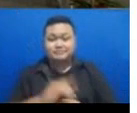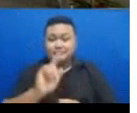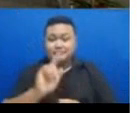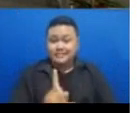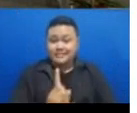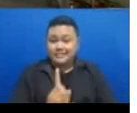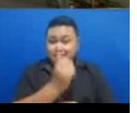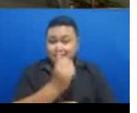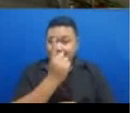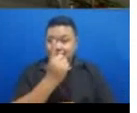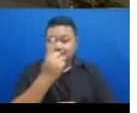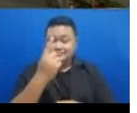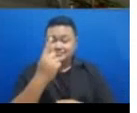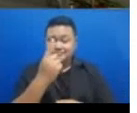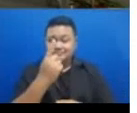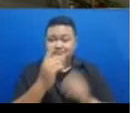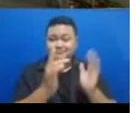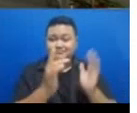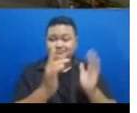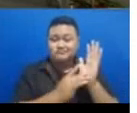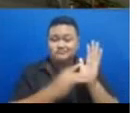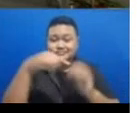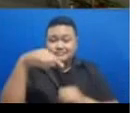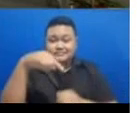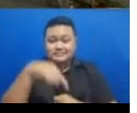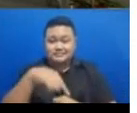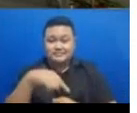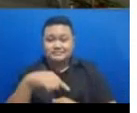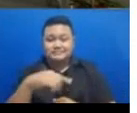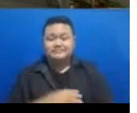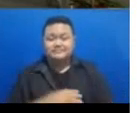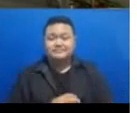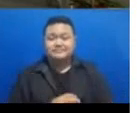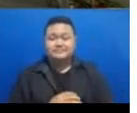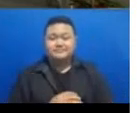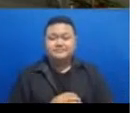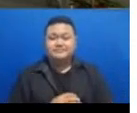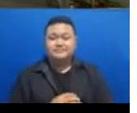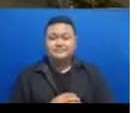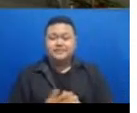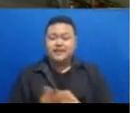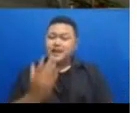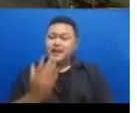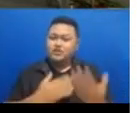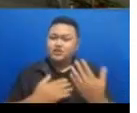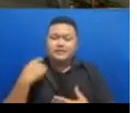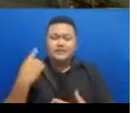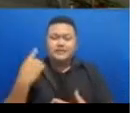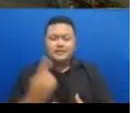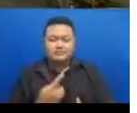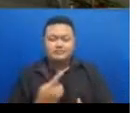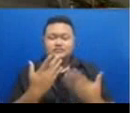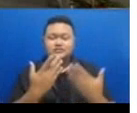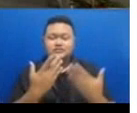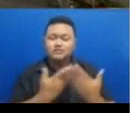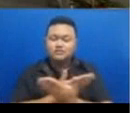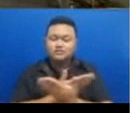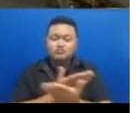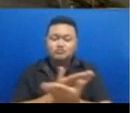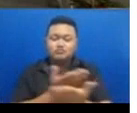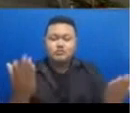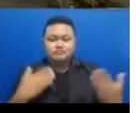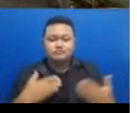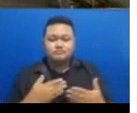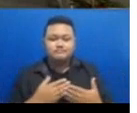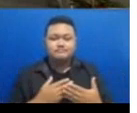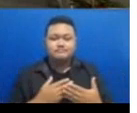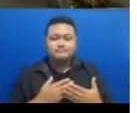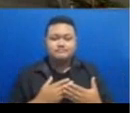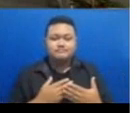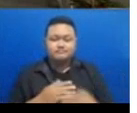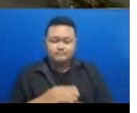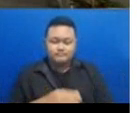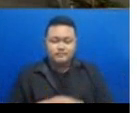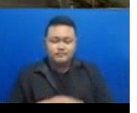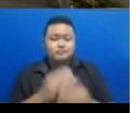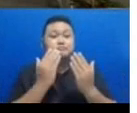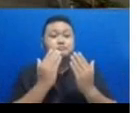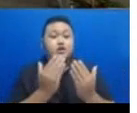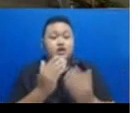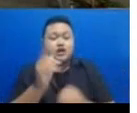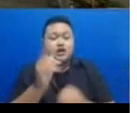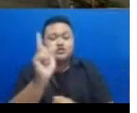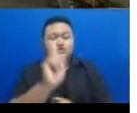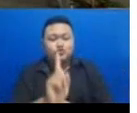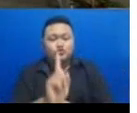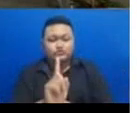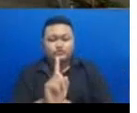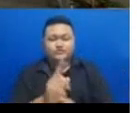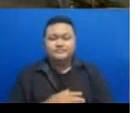virtual kita pada pagi hari ini, marilah kita menundukkan kepala sejenak seraya berdoa kepada Tuhan Yang Maha Esa,